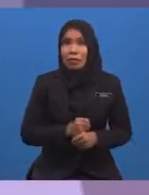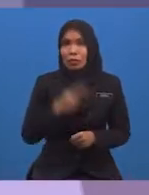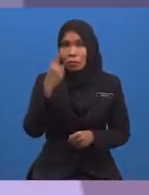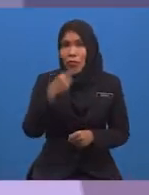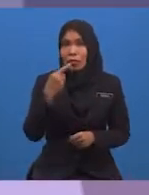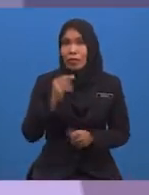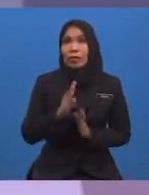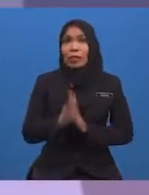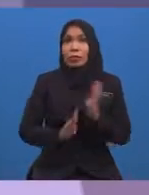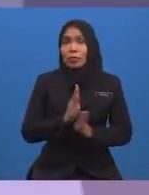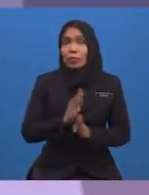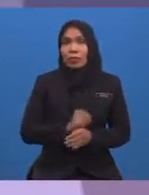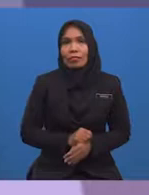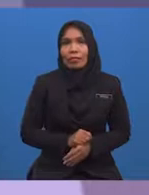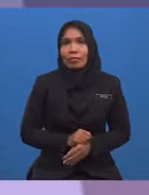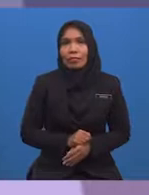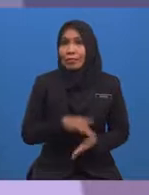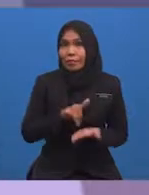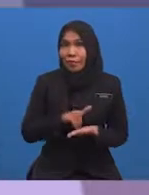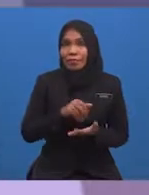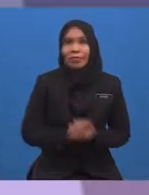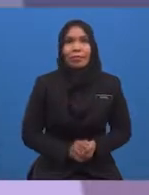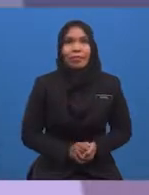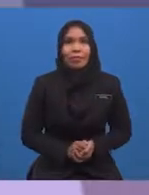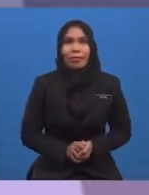belum mengetahui, jangan risau.